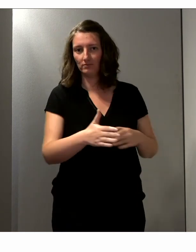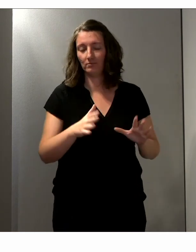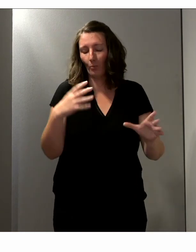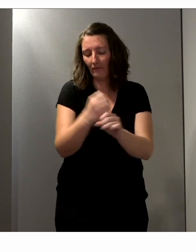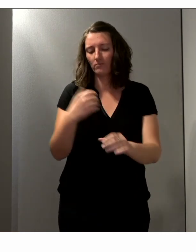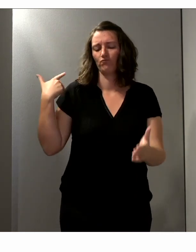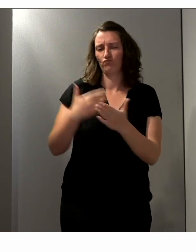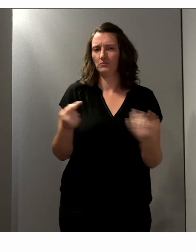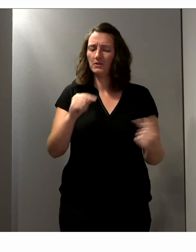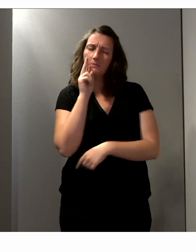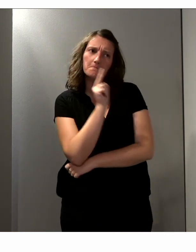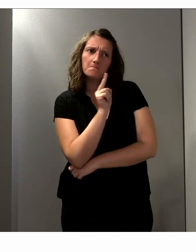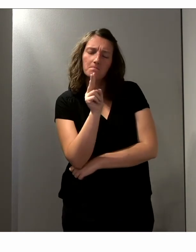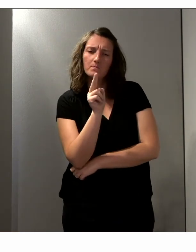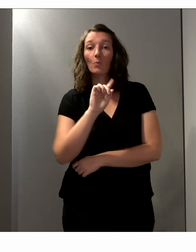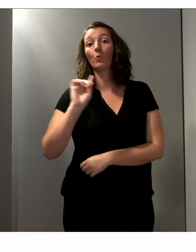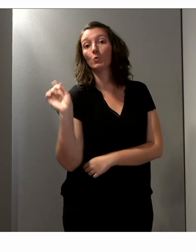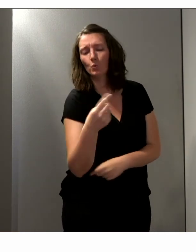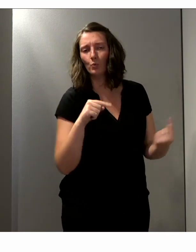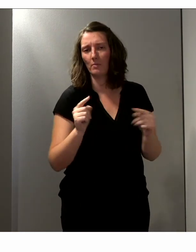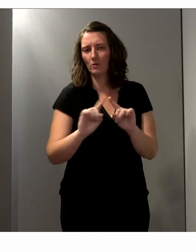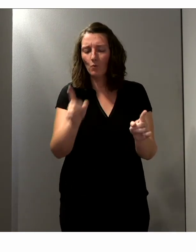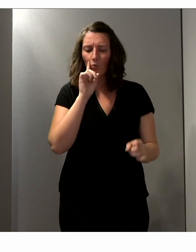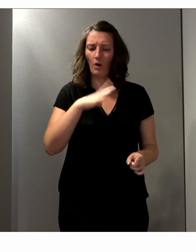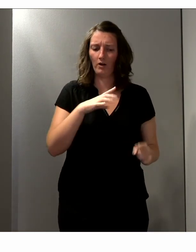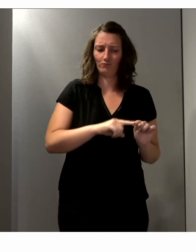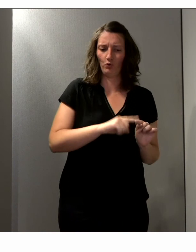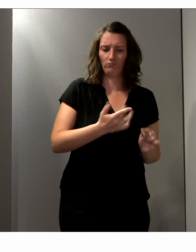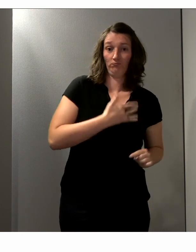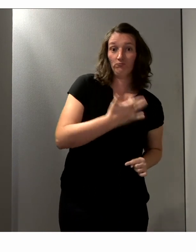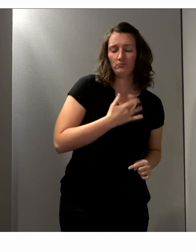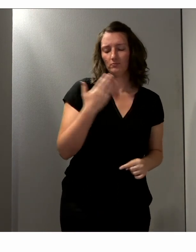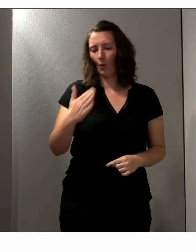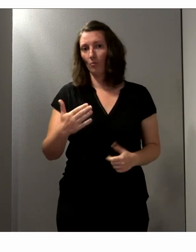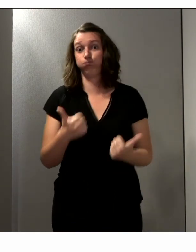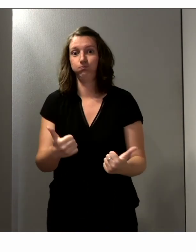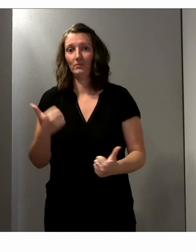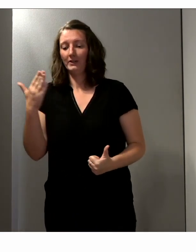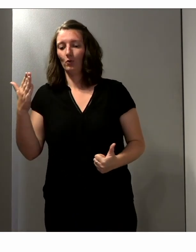petit peu à tous les débats, alors pas tous, hein, parce qu'il y avait des tables rondes intéressantes, d'autres très intéressantes, d'autres...